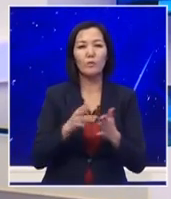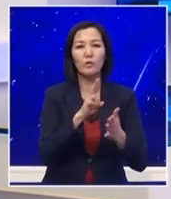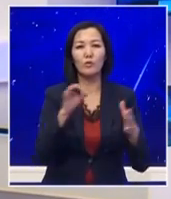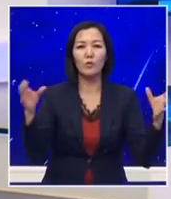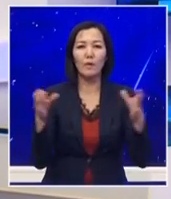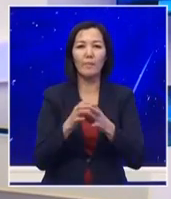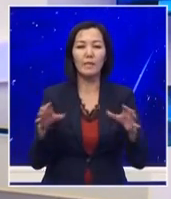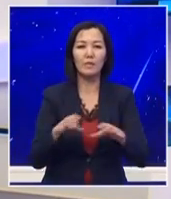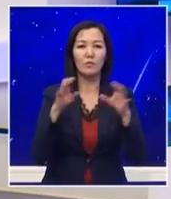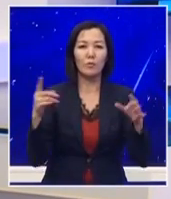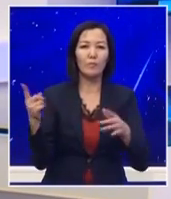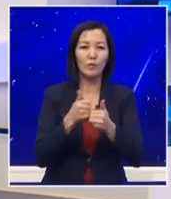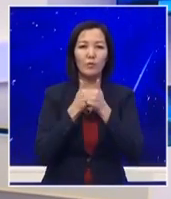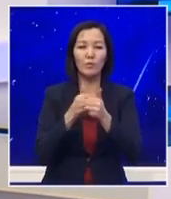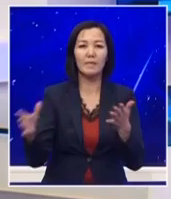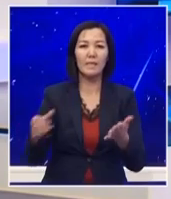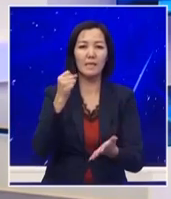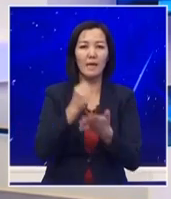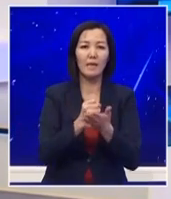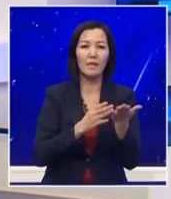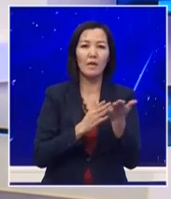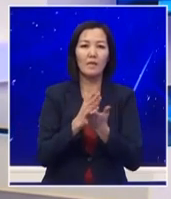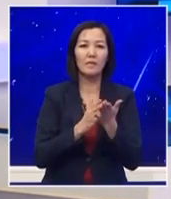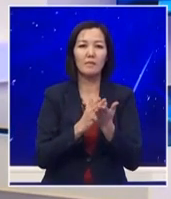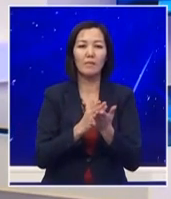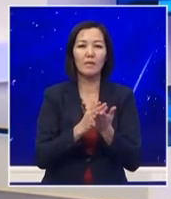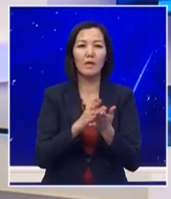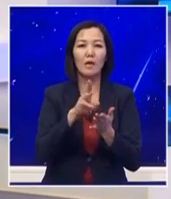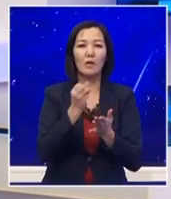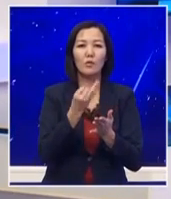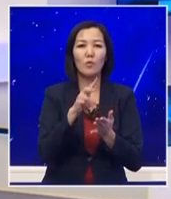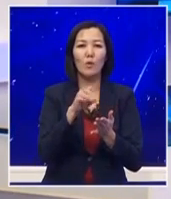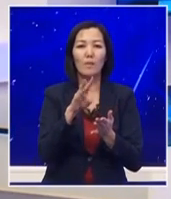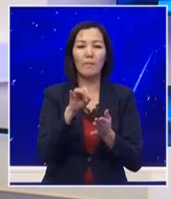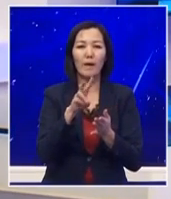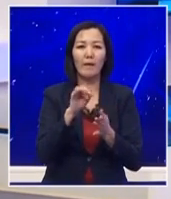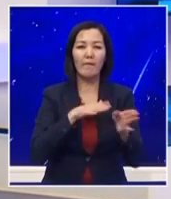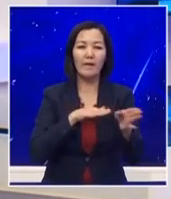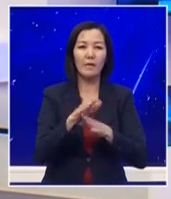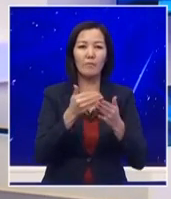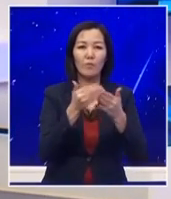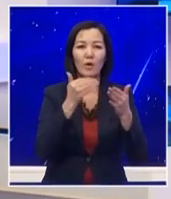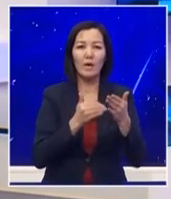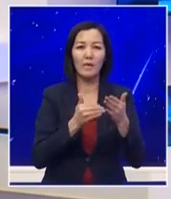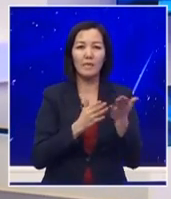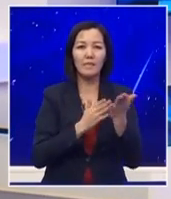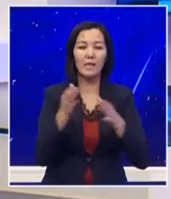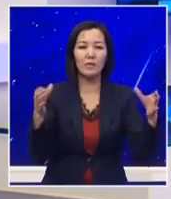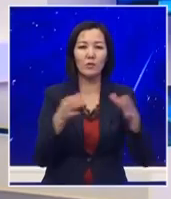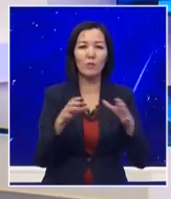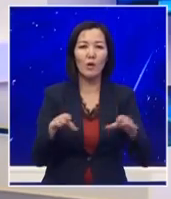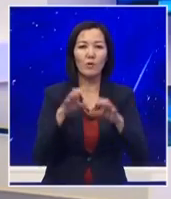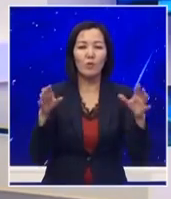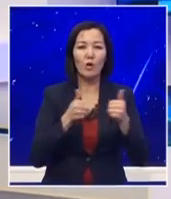төрағасының бірінші орынбасары тағайындалды. Бұл қызметті енді Гүлнар Тойлыбаев атқарады. Ол бұғанға дейін аталған саяси ұйымда